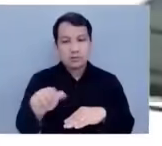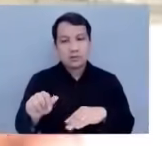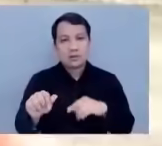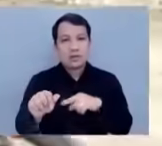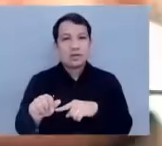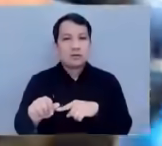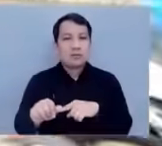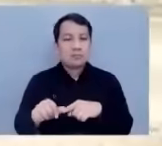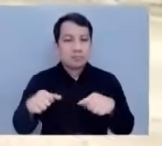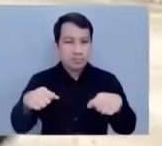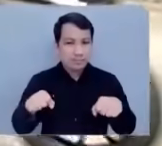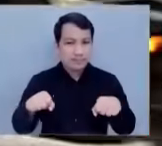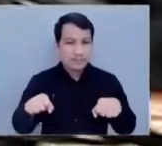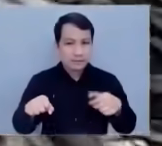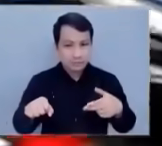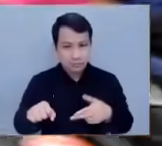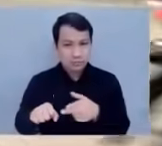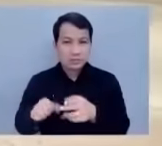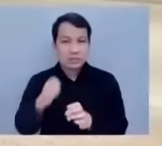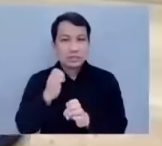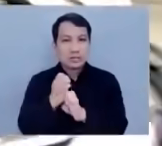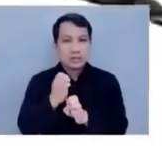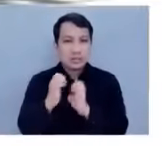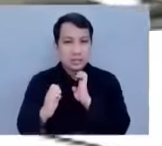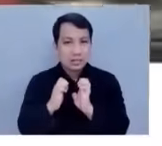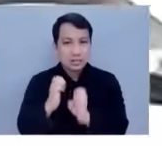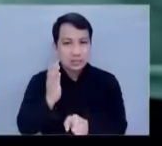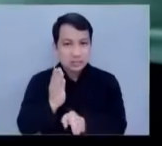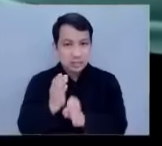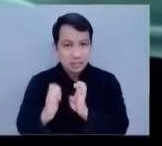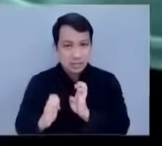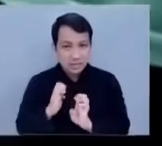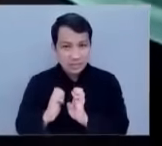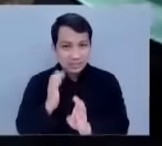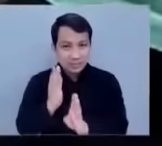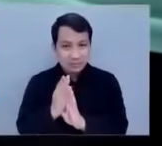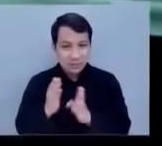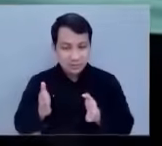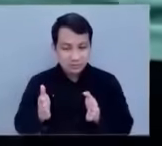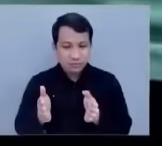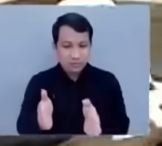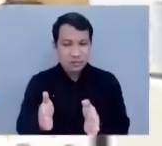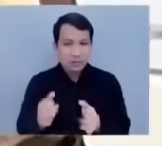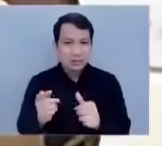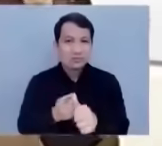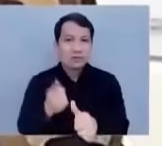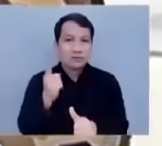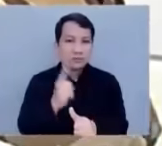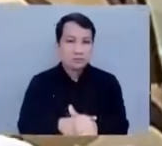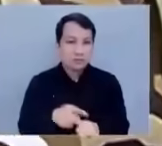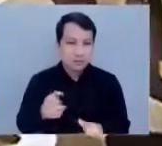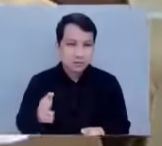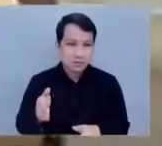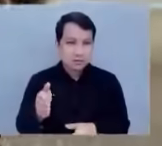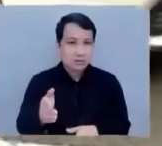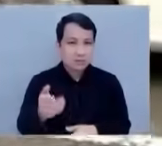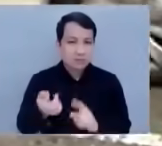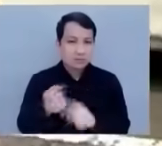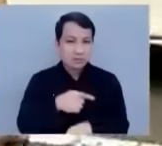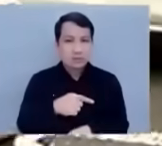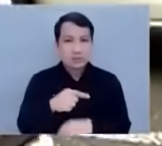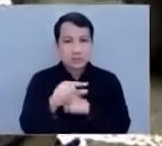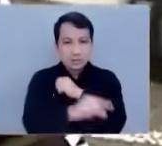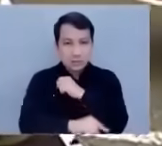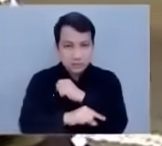Ang rider kasi dumaan sa EDSA bus lane. Paliwanag niya, unang beses lang siyang nadaan sa EDSA dahil taga Lucena, Quezon pa